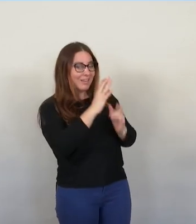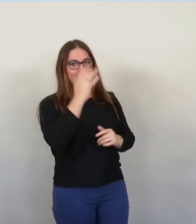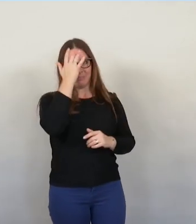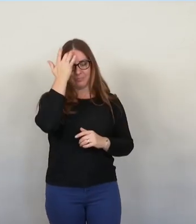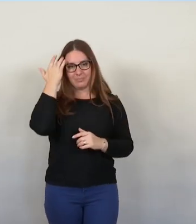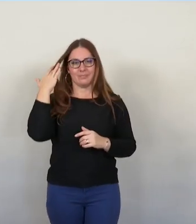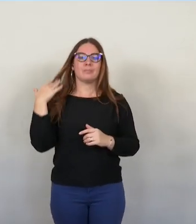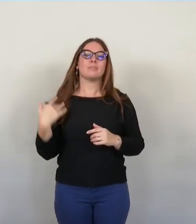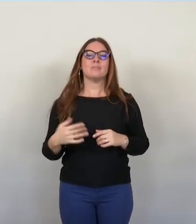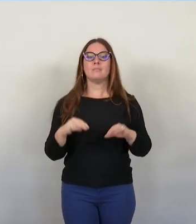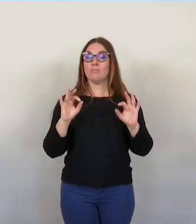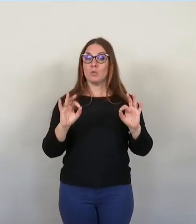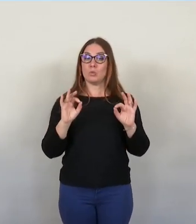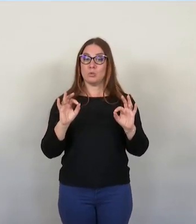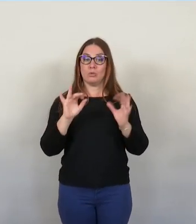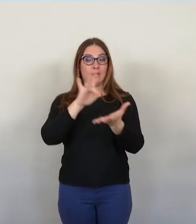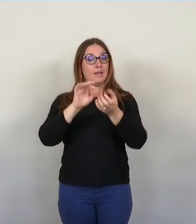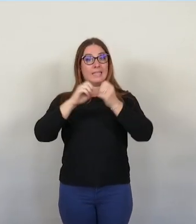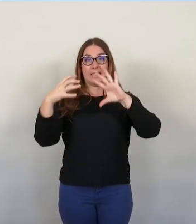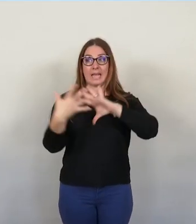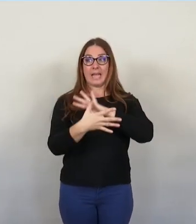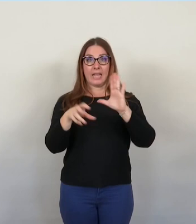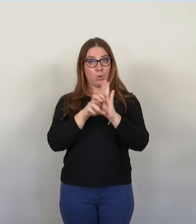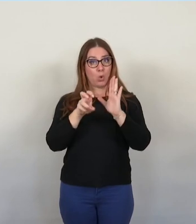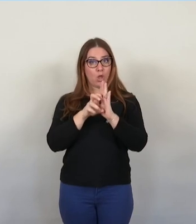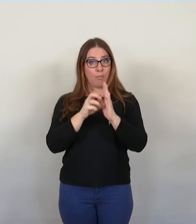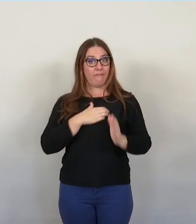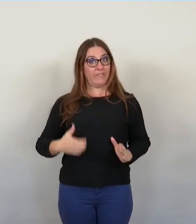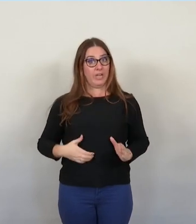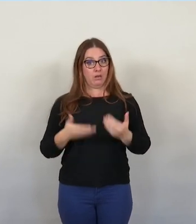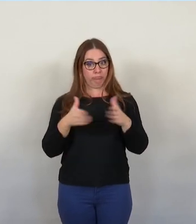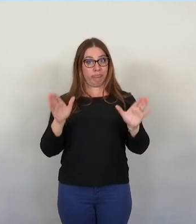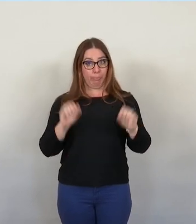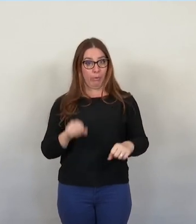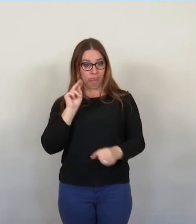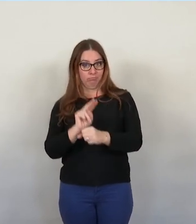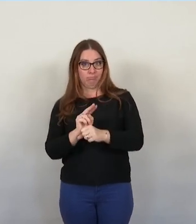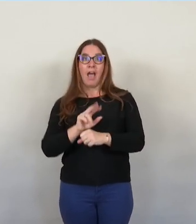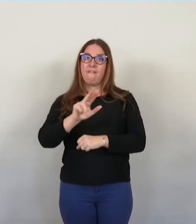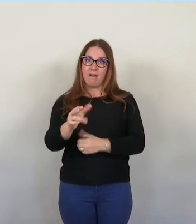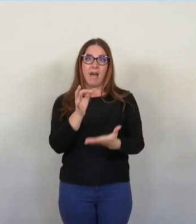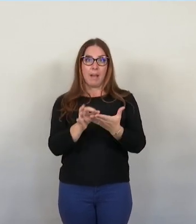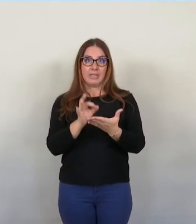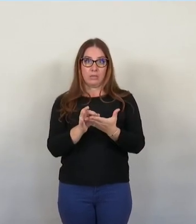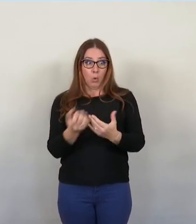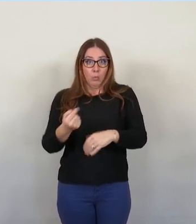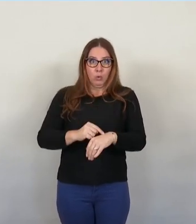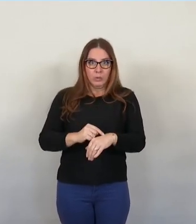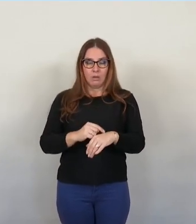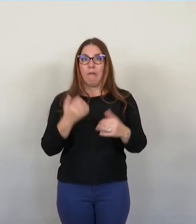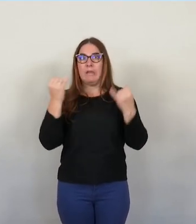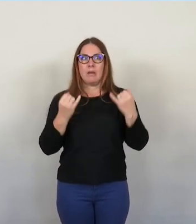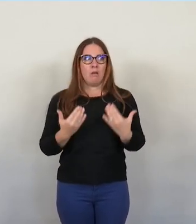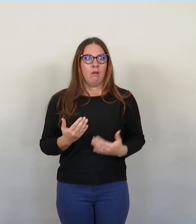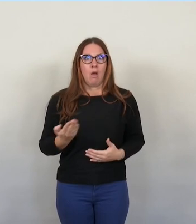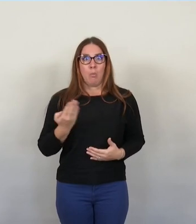et qui est effectivement disponible sur le site internet de la ville nous allons là aussi créer une application en temps réel pour pour trouver les